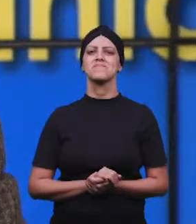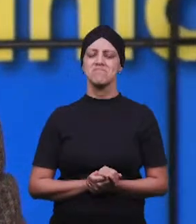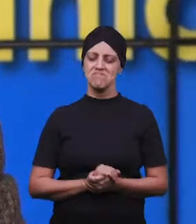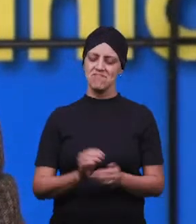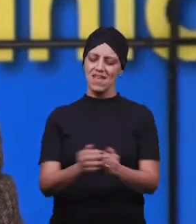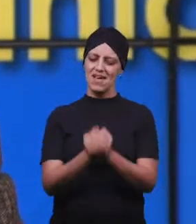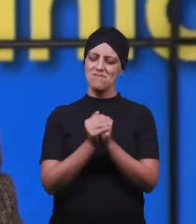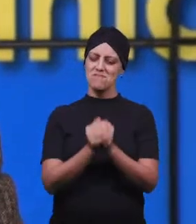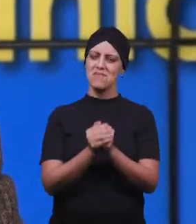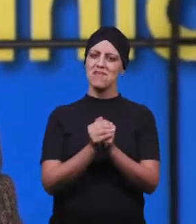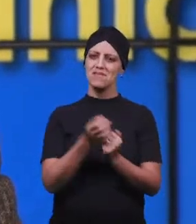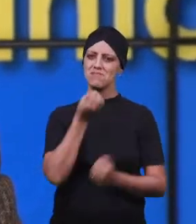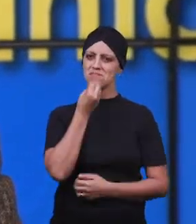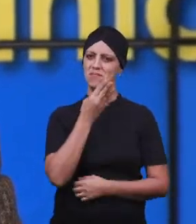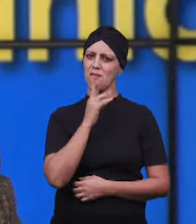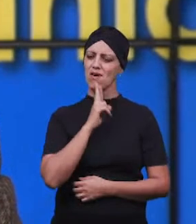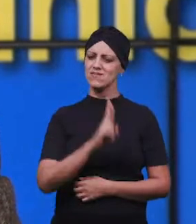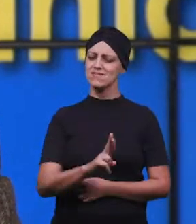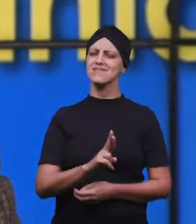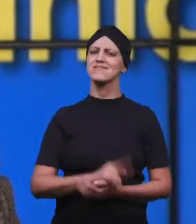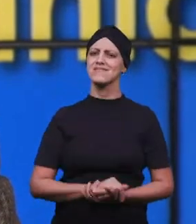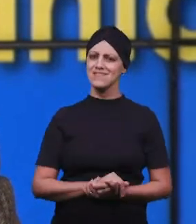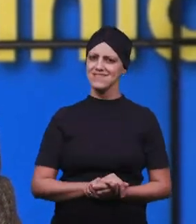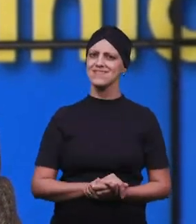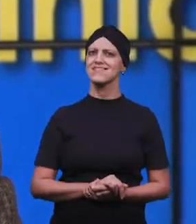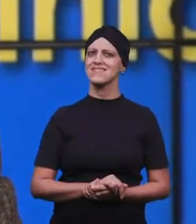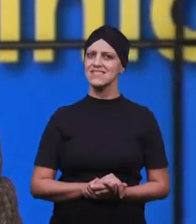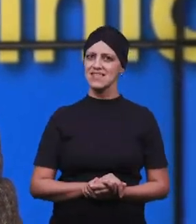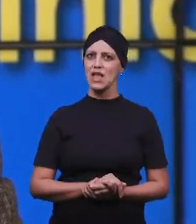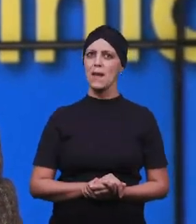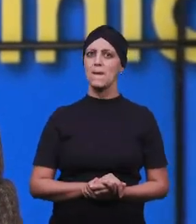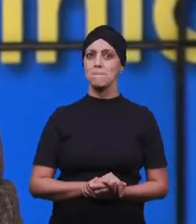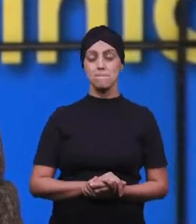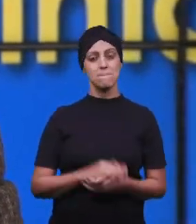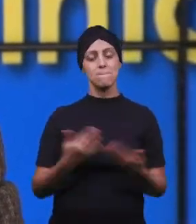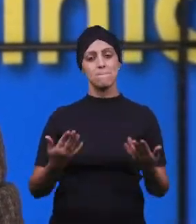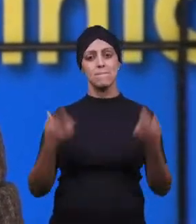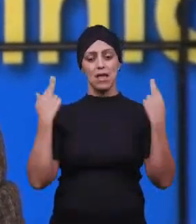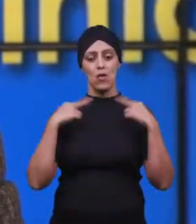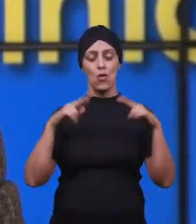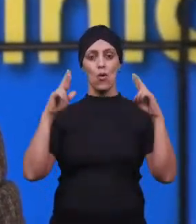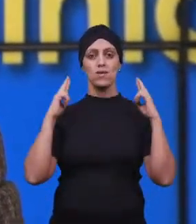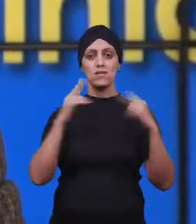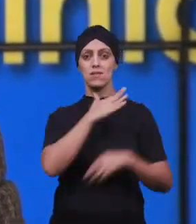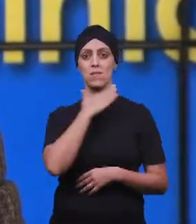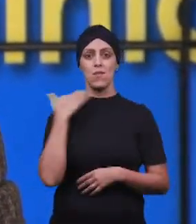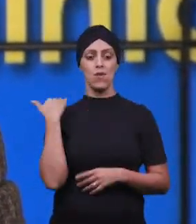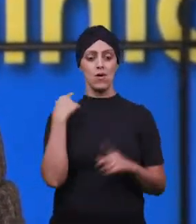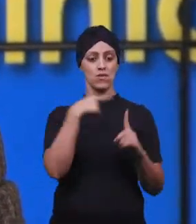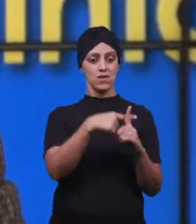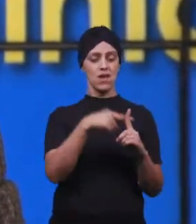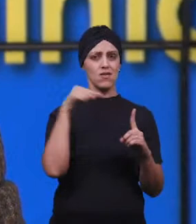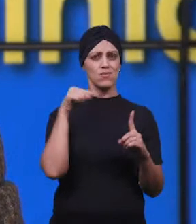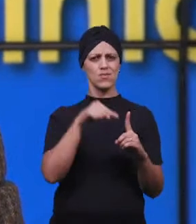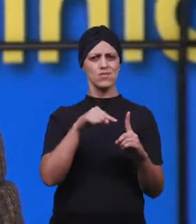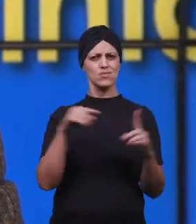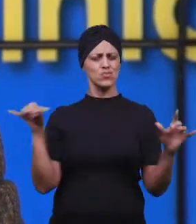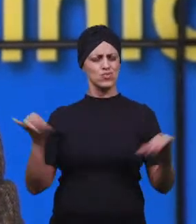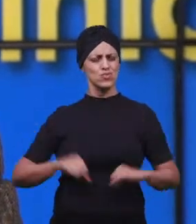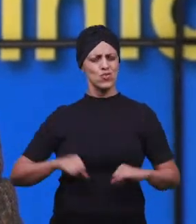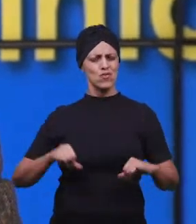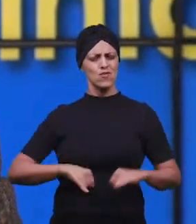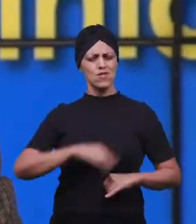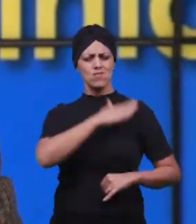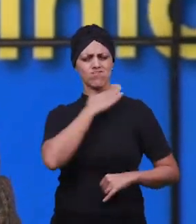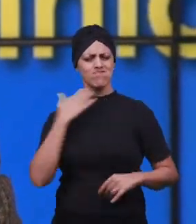Gesù. Amém, Eloíne. Muito boa resposta, né? Naturalmente, não é simplesmente o cordeiro, mas o cordeiro que foi morto na cruz, né?